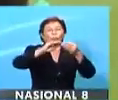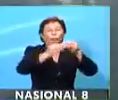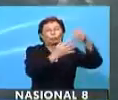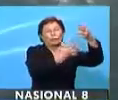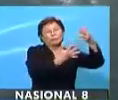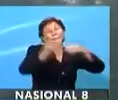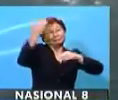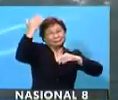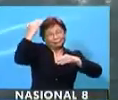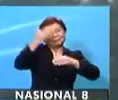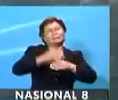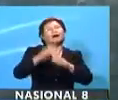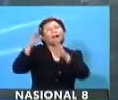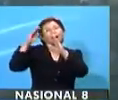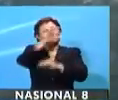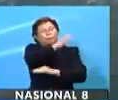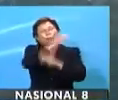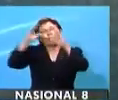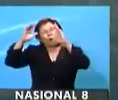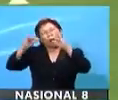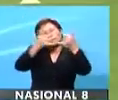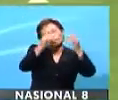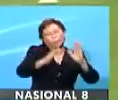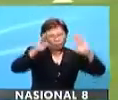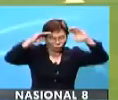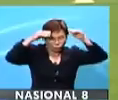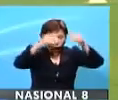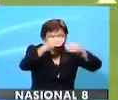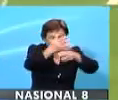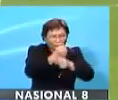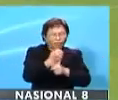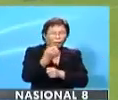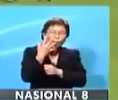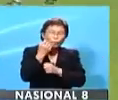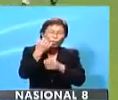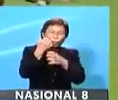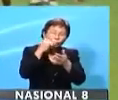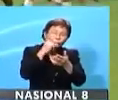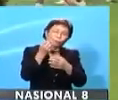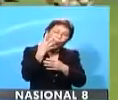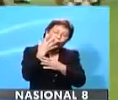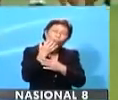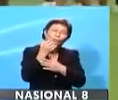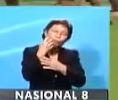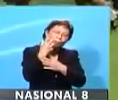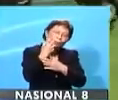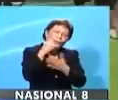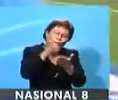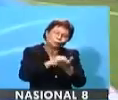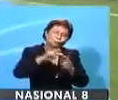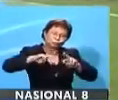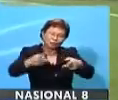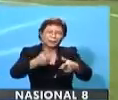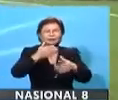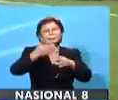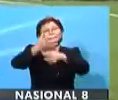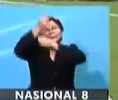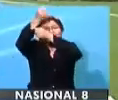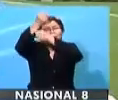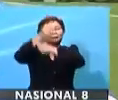Ismail berharap agar anak-anak buahnya terus fokus dalam memastikan kekecewaan itu dapat diubati. Dan